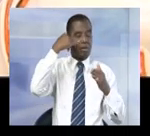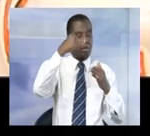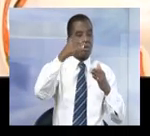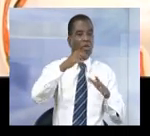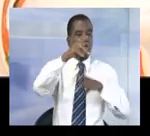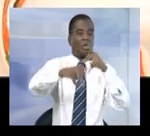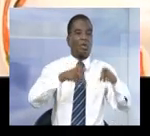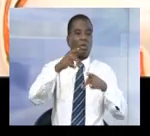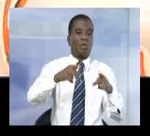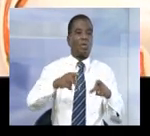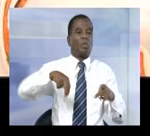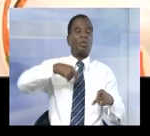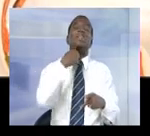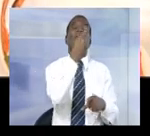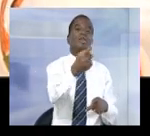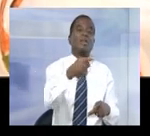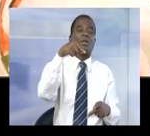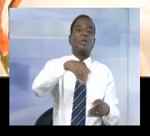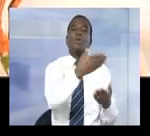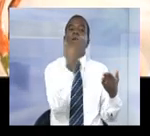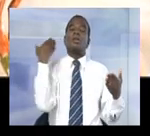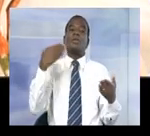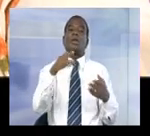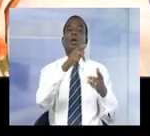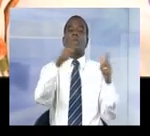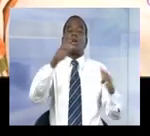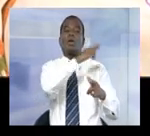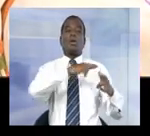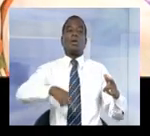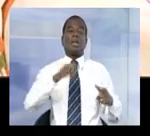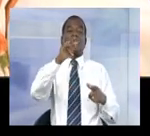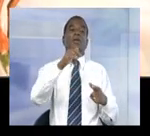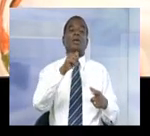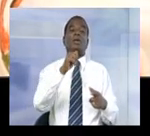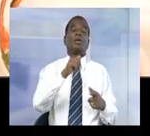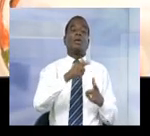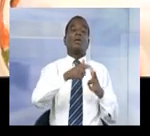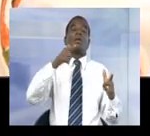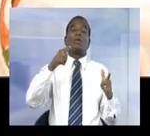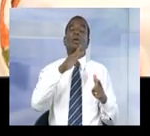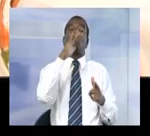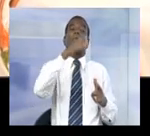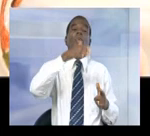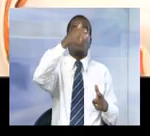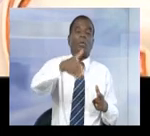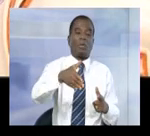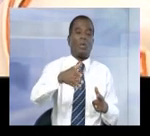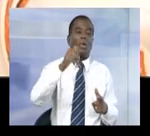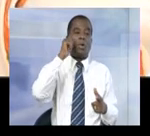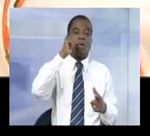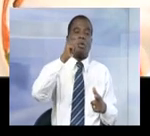des Indiens, nous disons que derrière un grand roi se trouve une grande mère. Madame la Présidente,